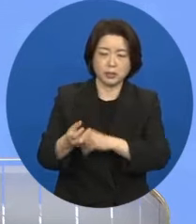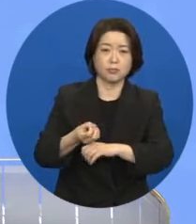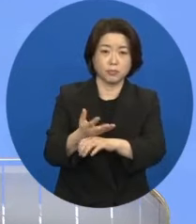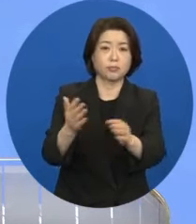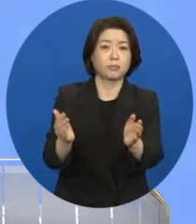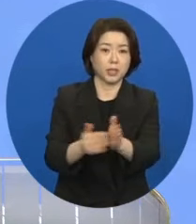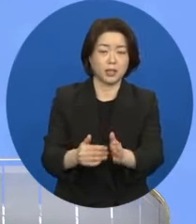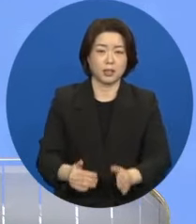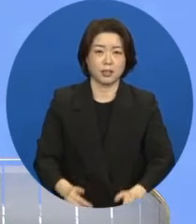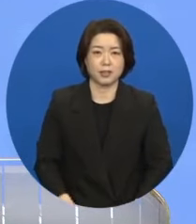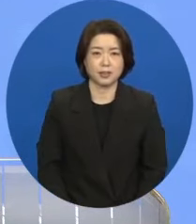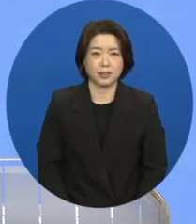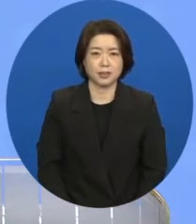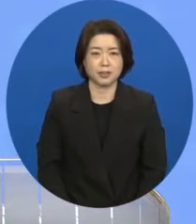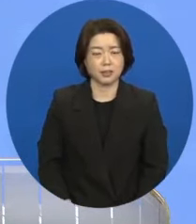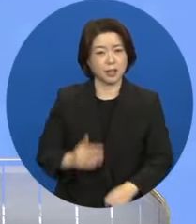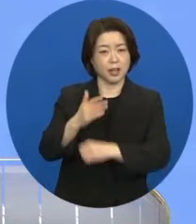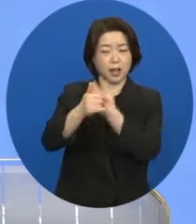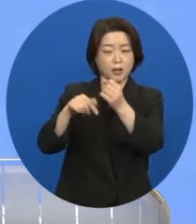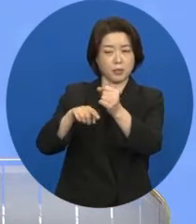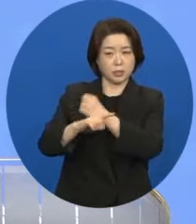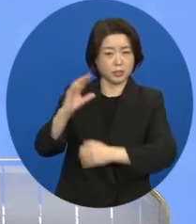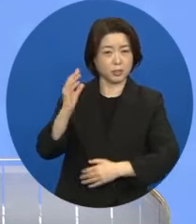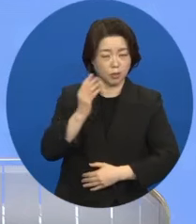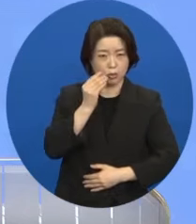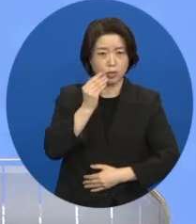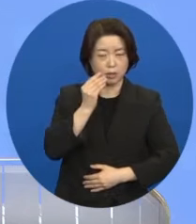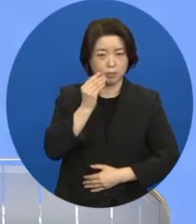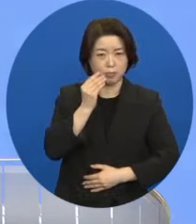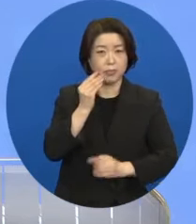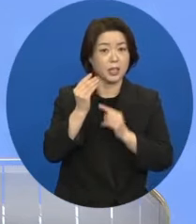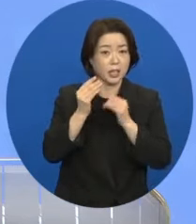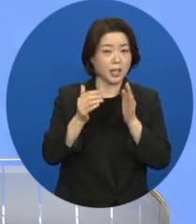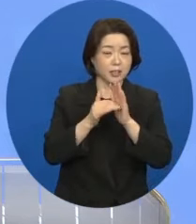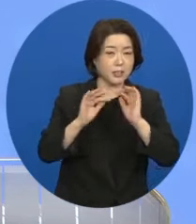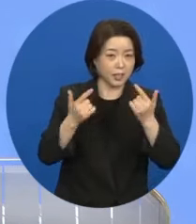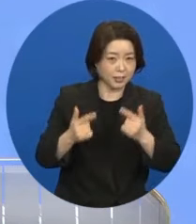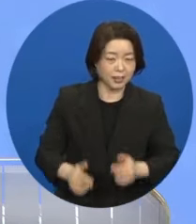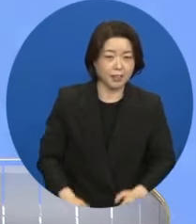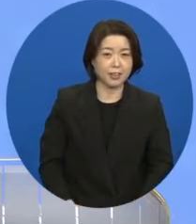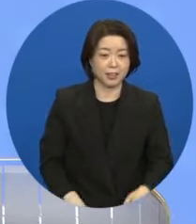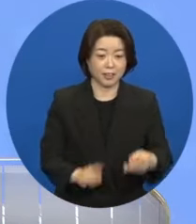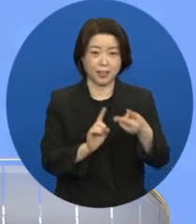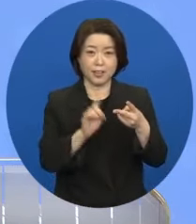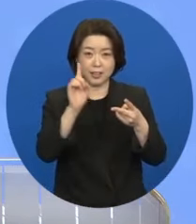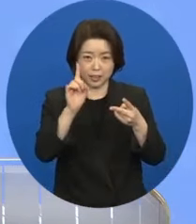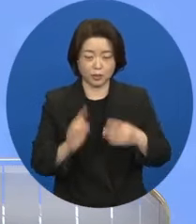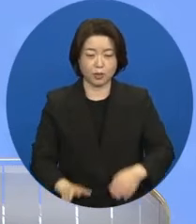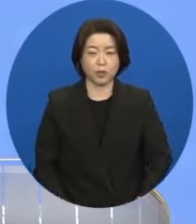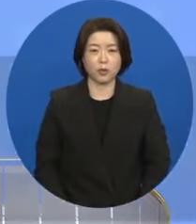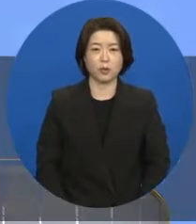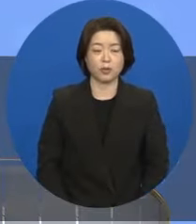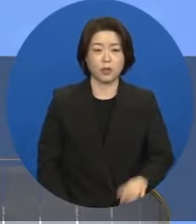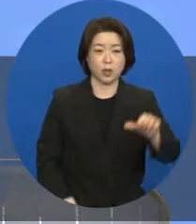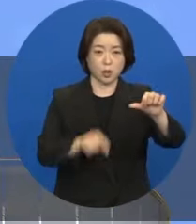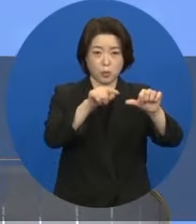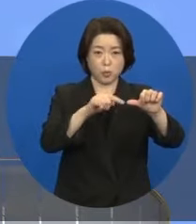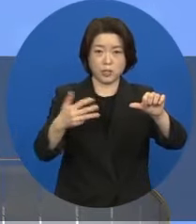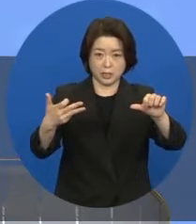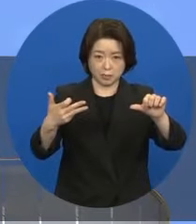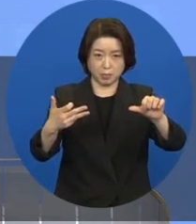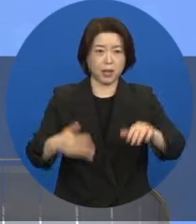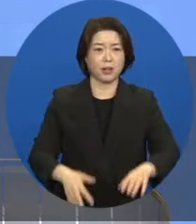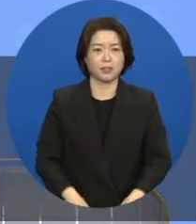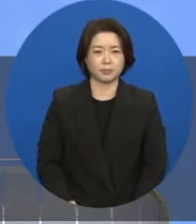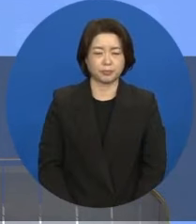있 하나님의 뜻은 거룩함 있데 이게 다가 아니고 하나가 더 있습니다 오늘 본문입니다 5장 18절